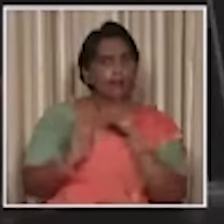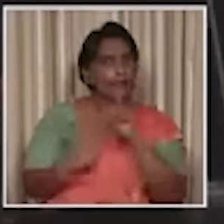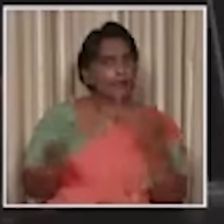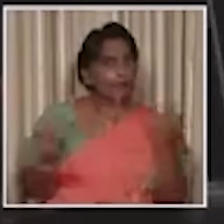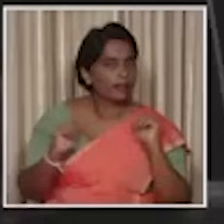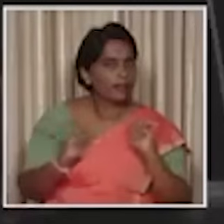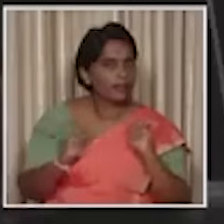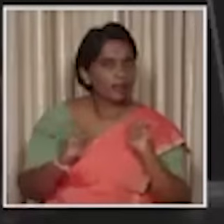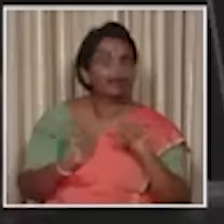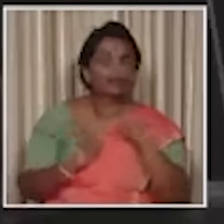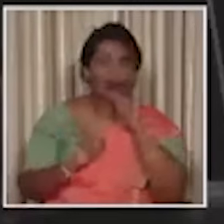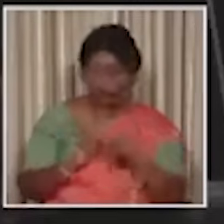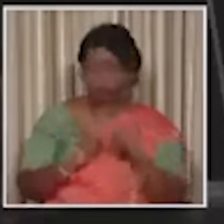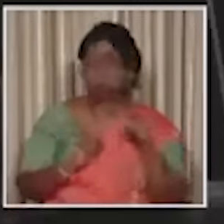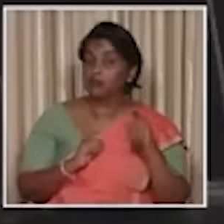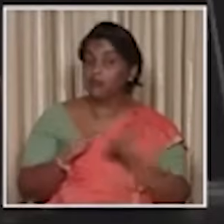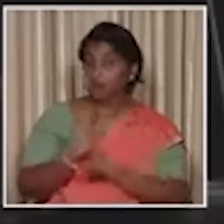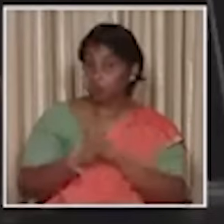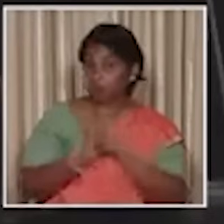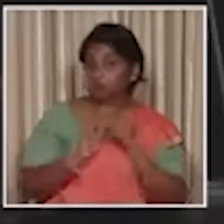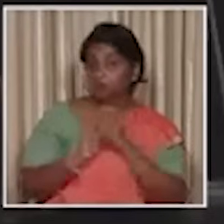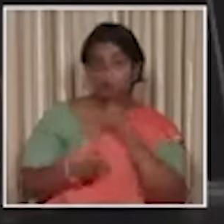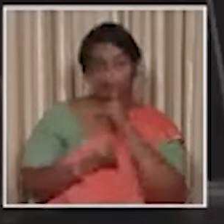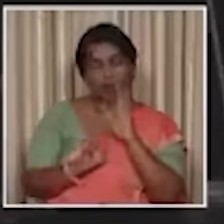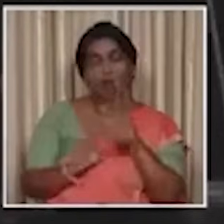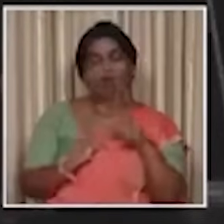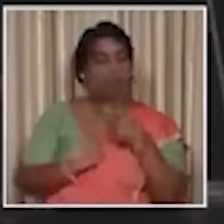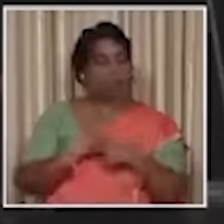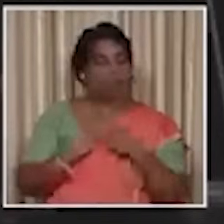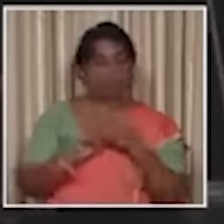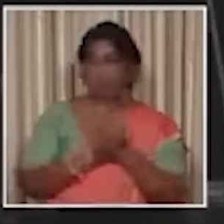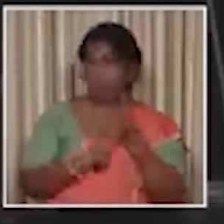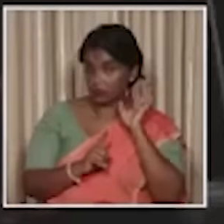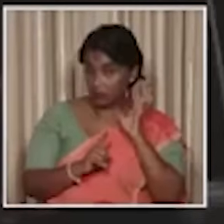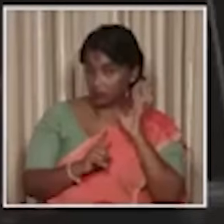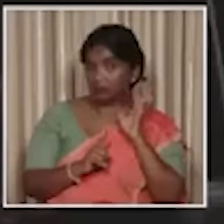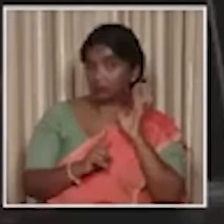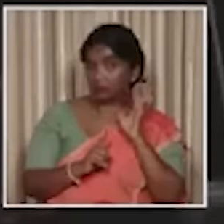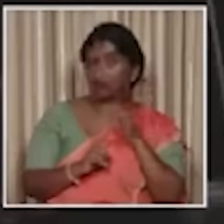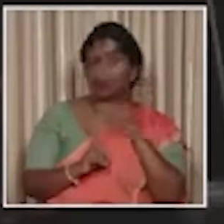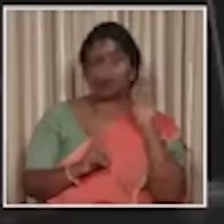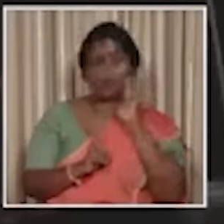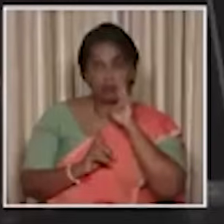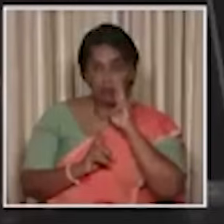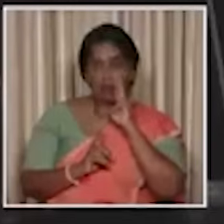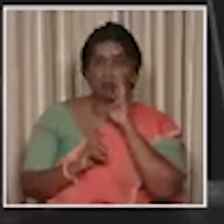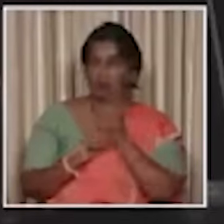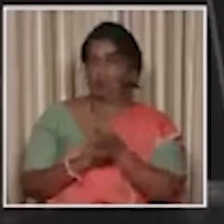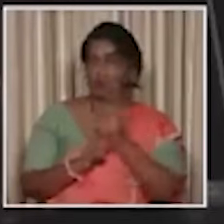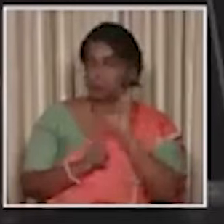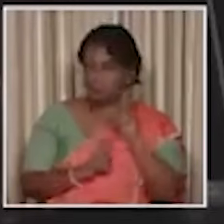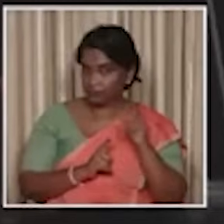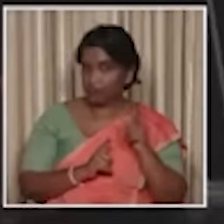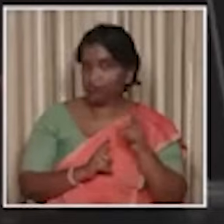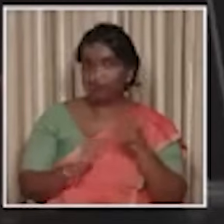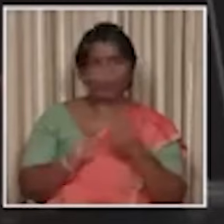வழி மண். ஏன் ஜனாதிபதி இந்த நாட்டினுடைய உச்ச அதிகாரத்தை கொண்ட ரணில் விக்ரமசிங்க ஜனாதிபதி அவர்கள் கிழக்கை